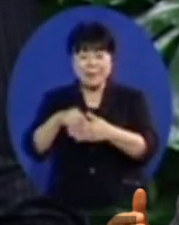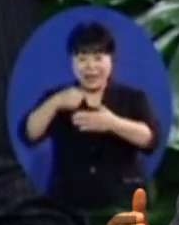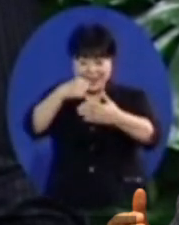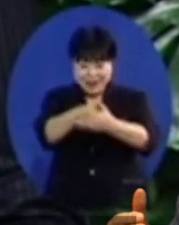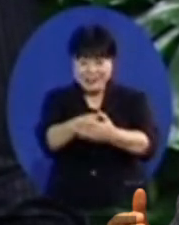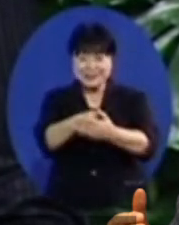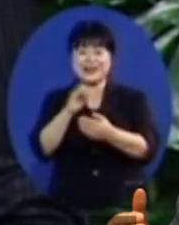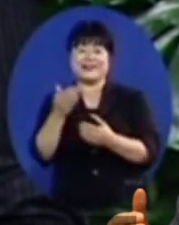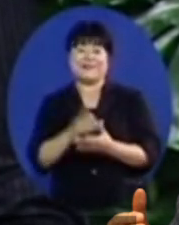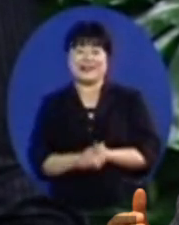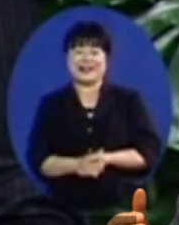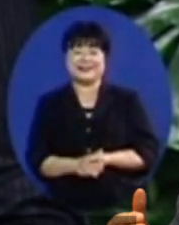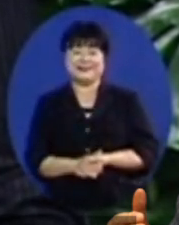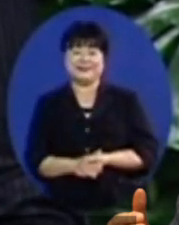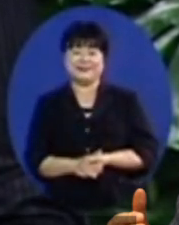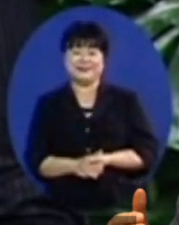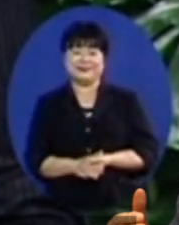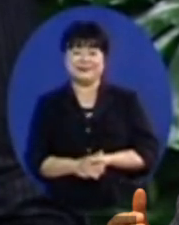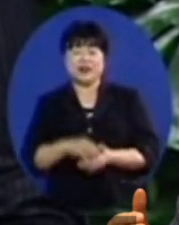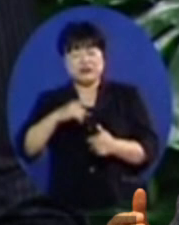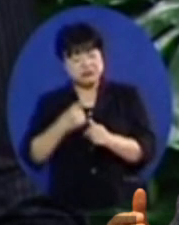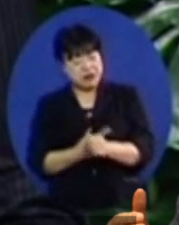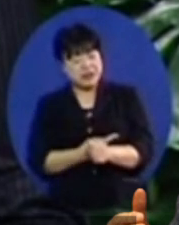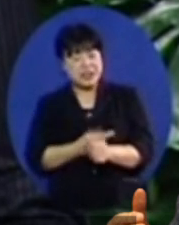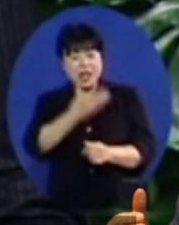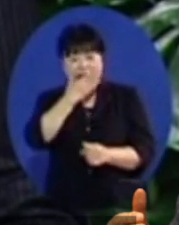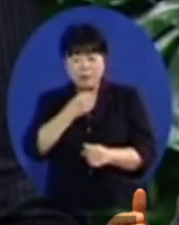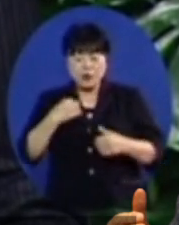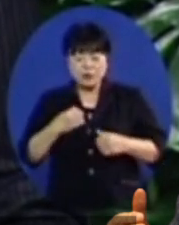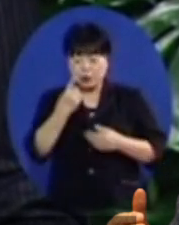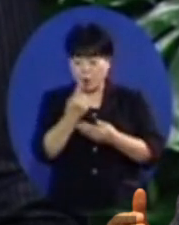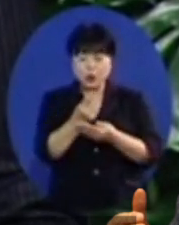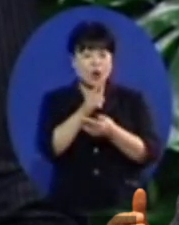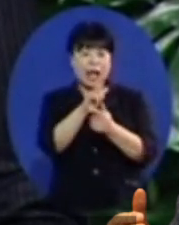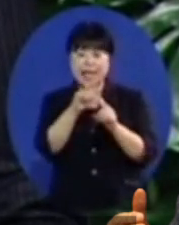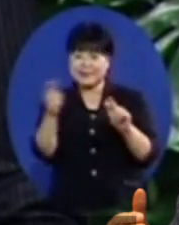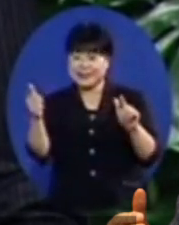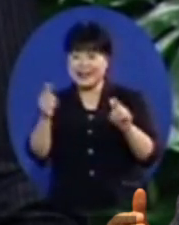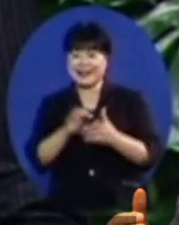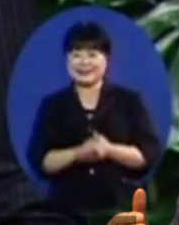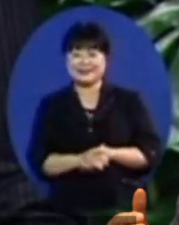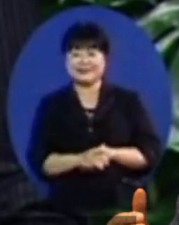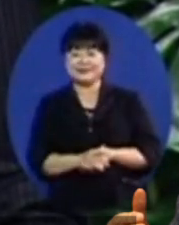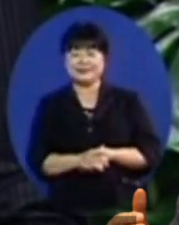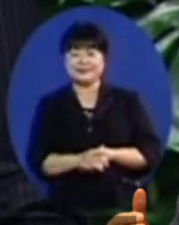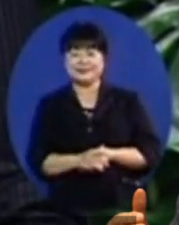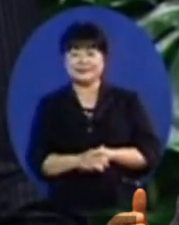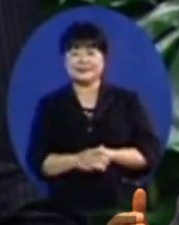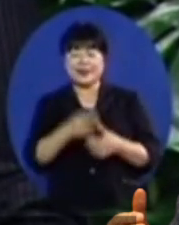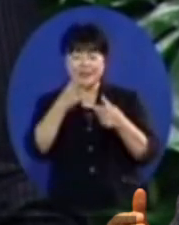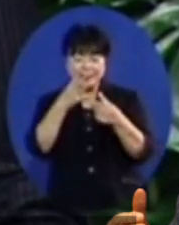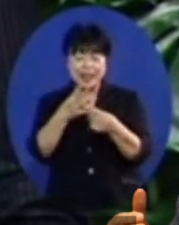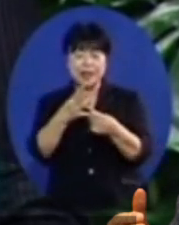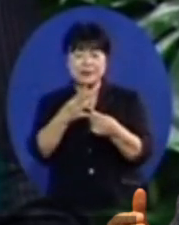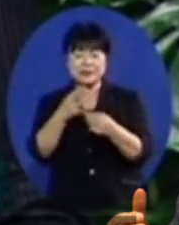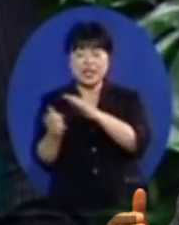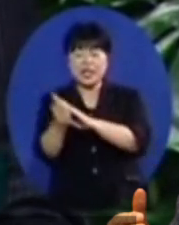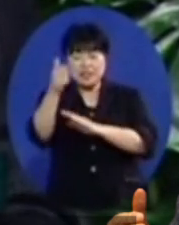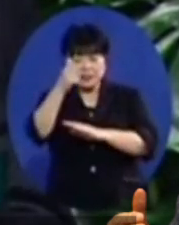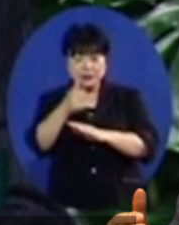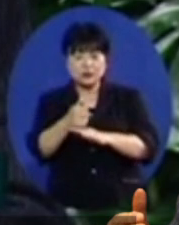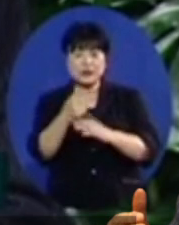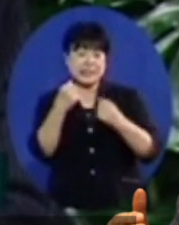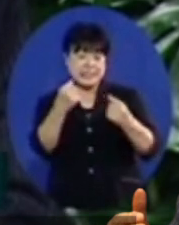해야 돼요. 우연히 행복과 기쁨이 다가오는 것은 아닌 것입니다. 넷째로, 성취하고자 하는